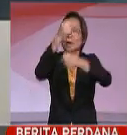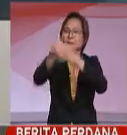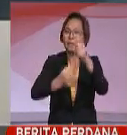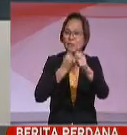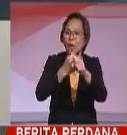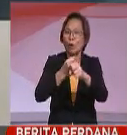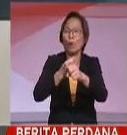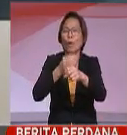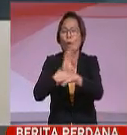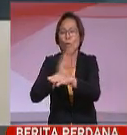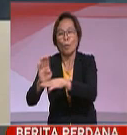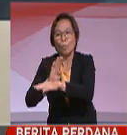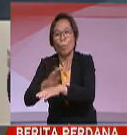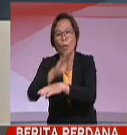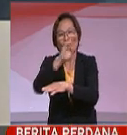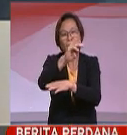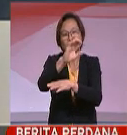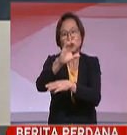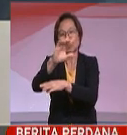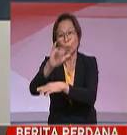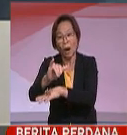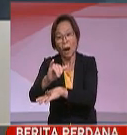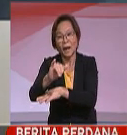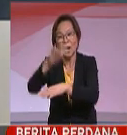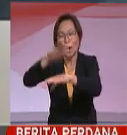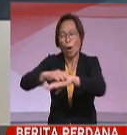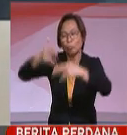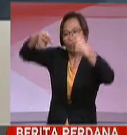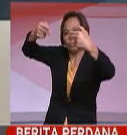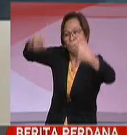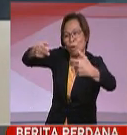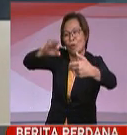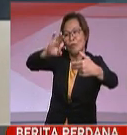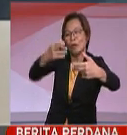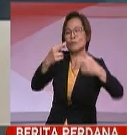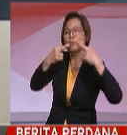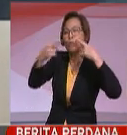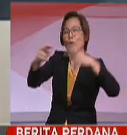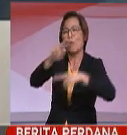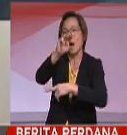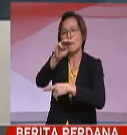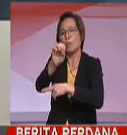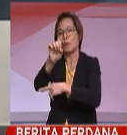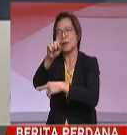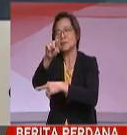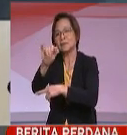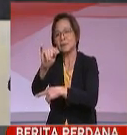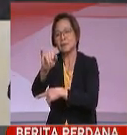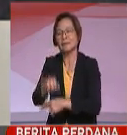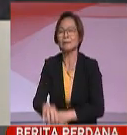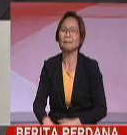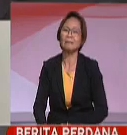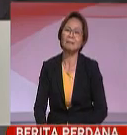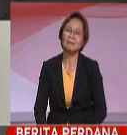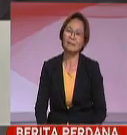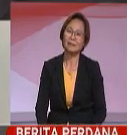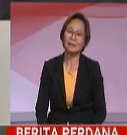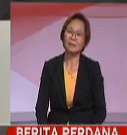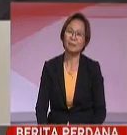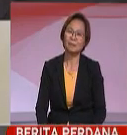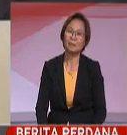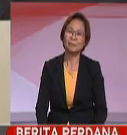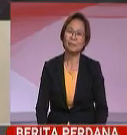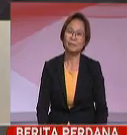engkau berjalan Malaysia Kwee 2020 secara Maya di Facebook resmi Kementerian itu hai